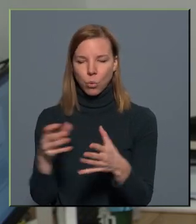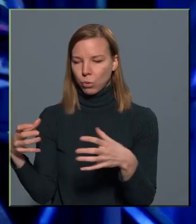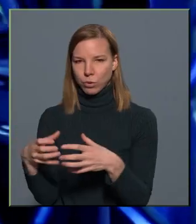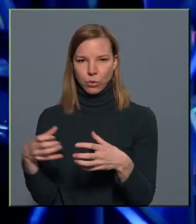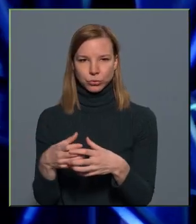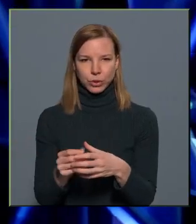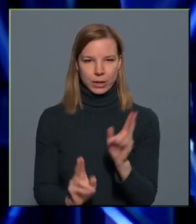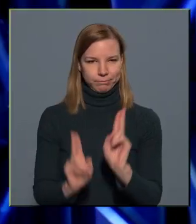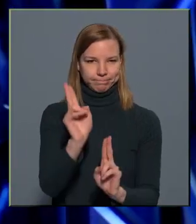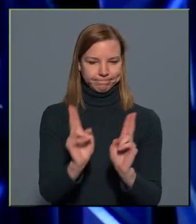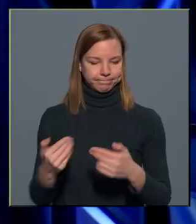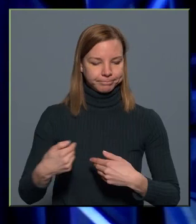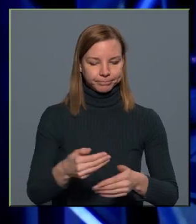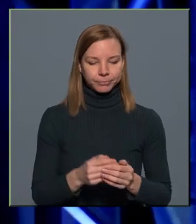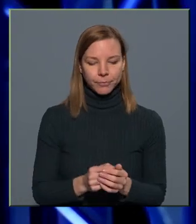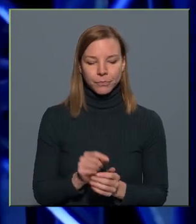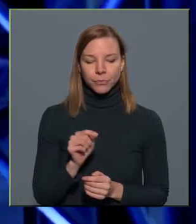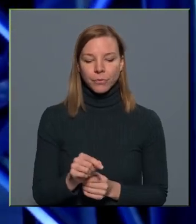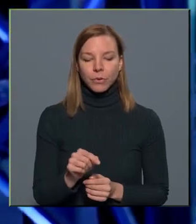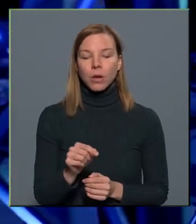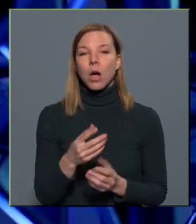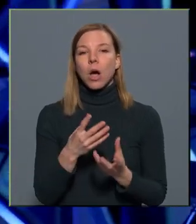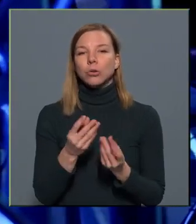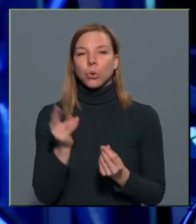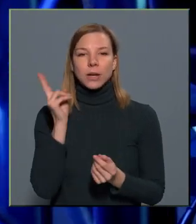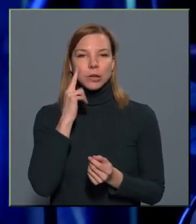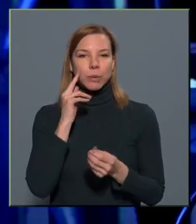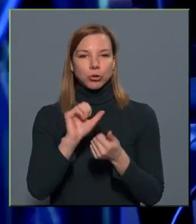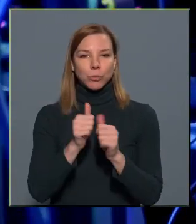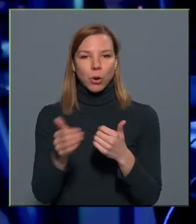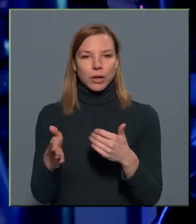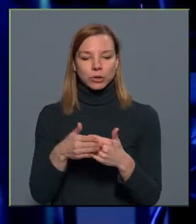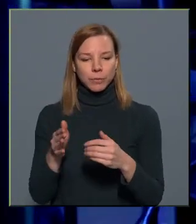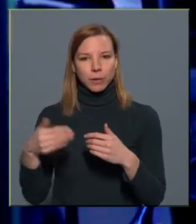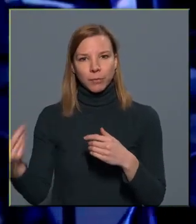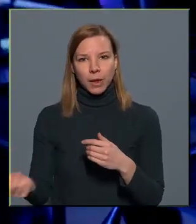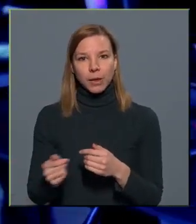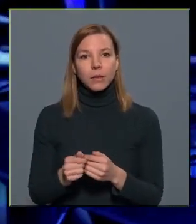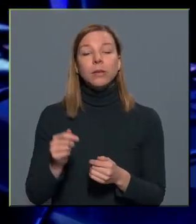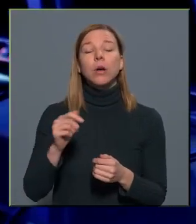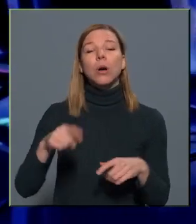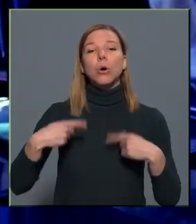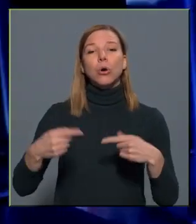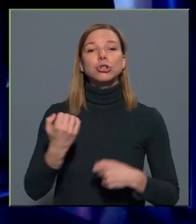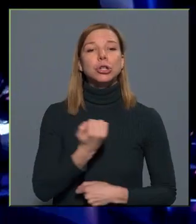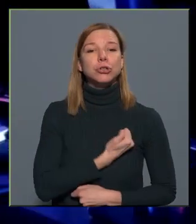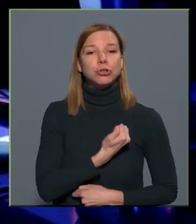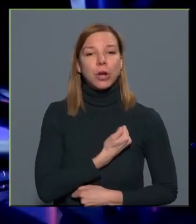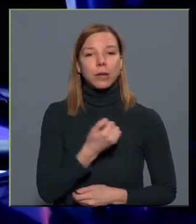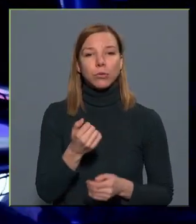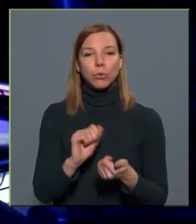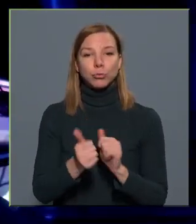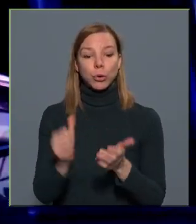nagyon szívesen ajánlok. A sok már ismerő sportesemény mellett idén a Kocsis Sándor Sportközpont önkormányzati támogatással egy